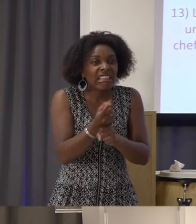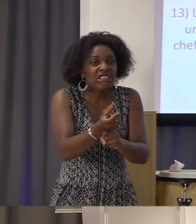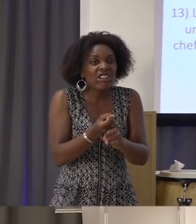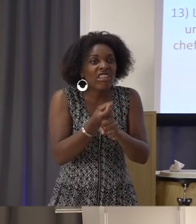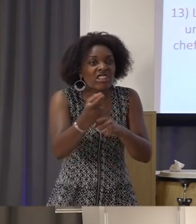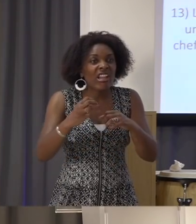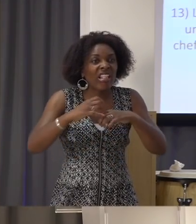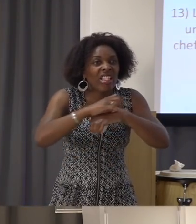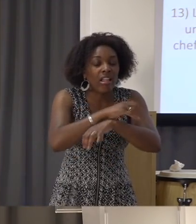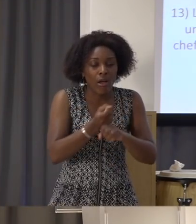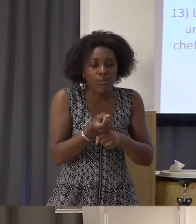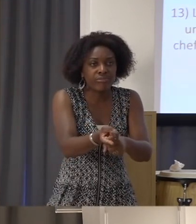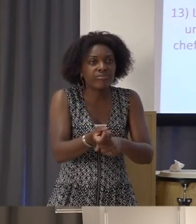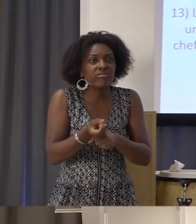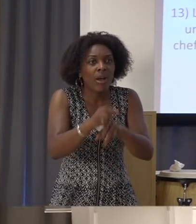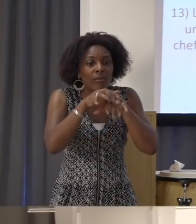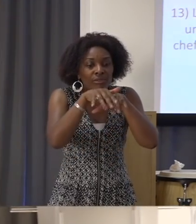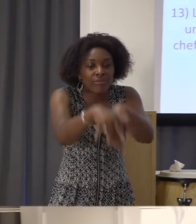tout.